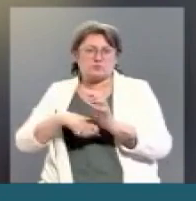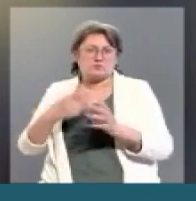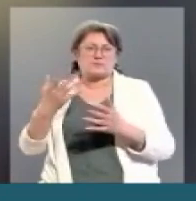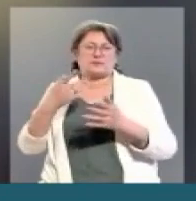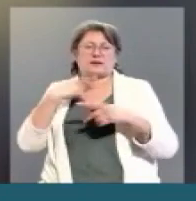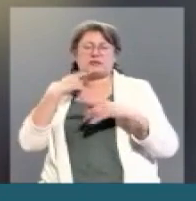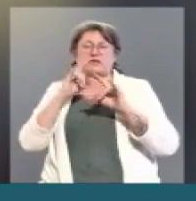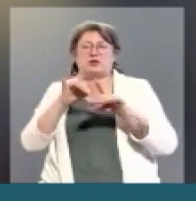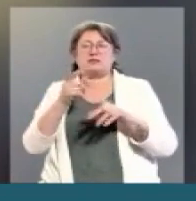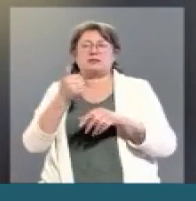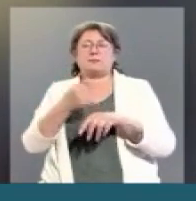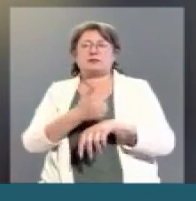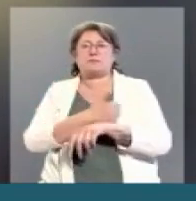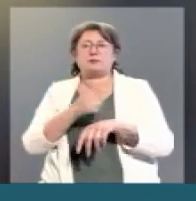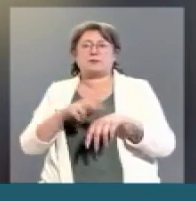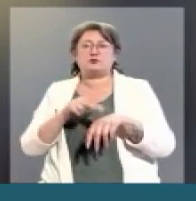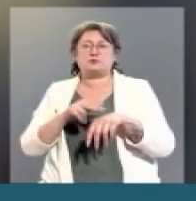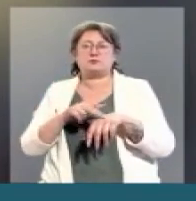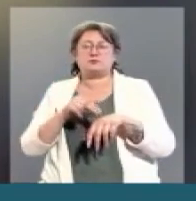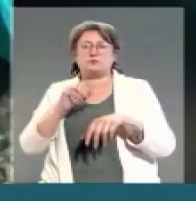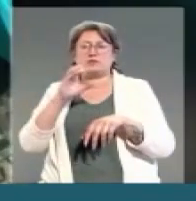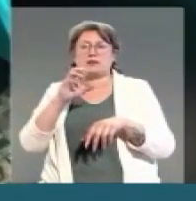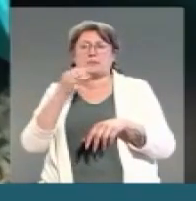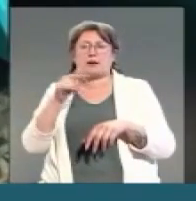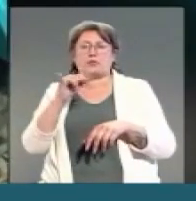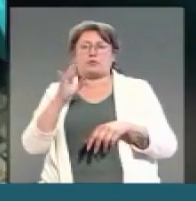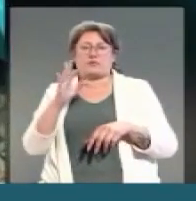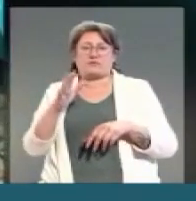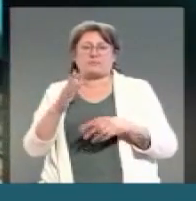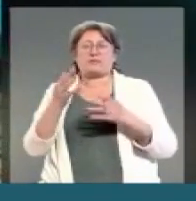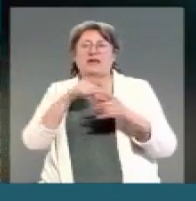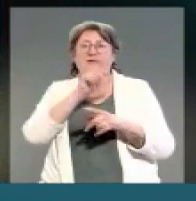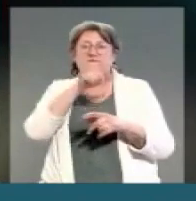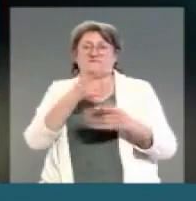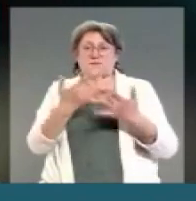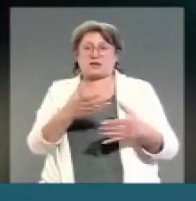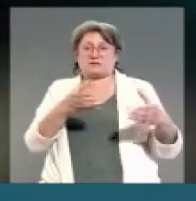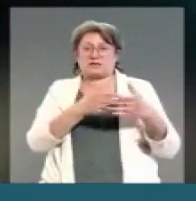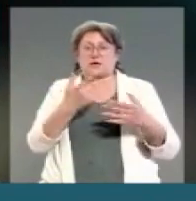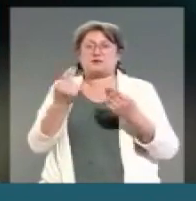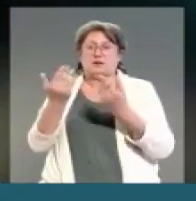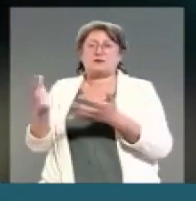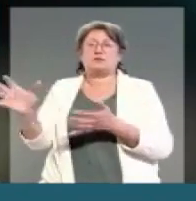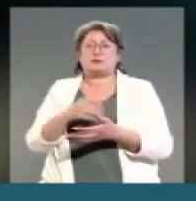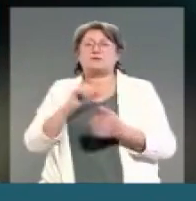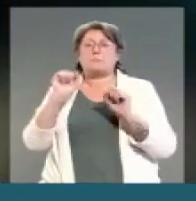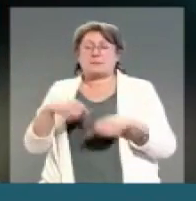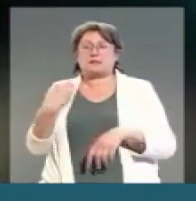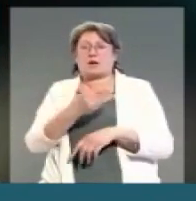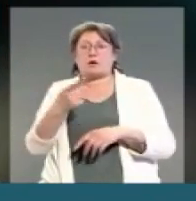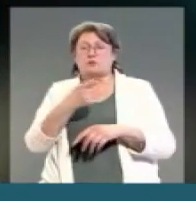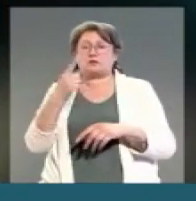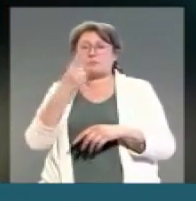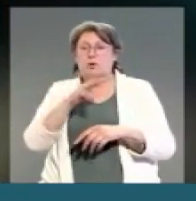рассказал начальник УБОП департамента полиции Кустанайской области Серик Байгонов. Вымогателям удалось завладеть деньгами в сумме 1 миллиона тенге, но